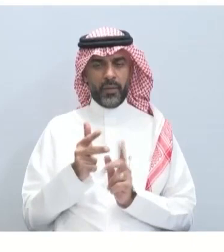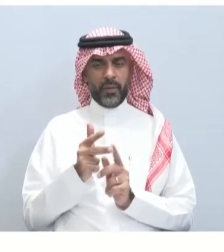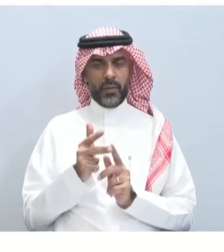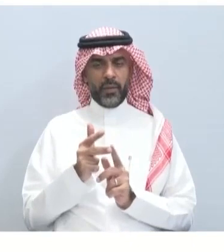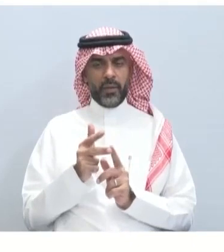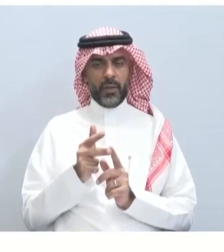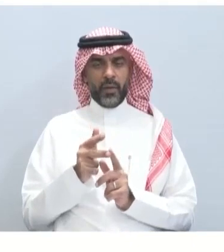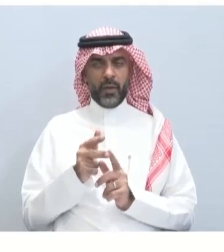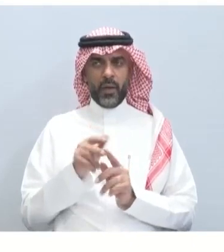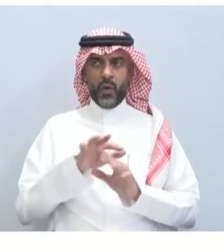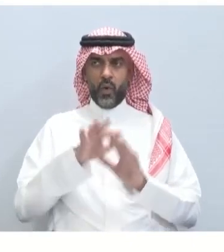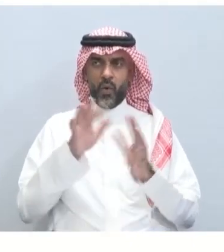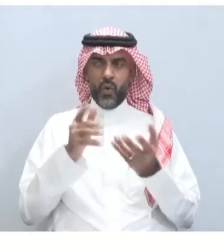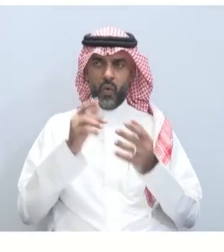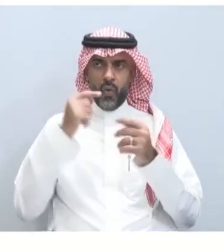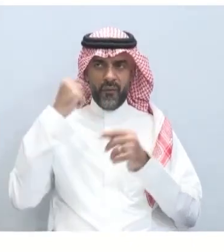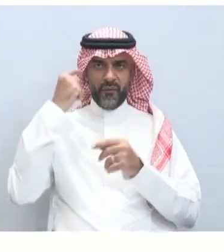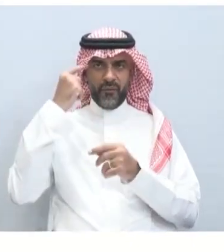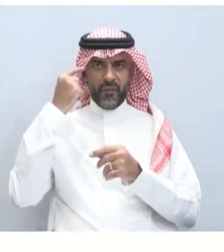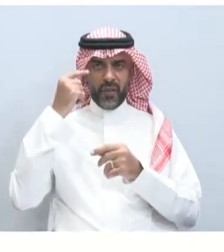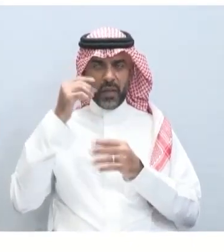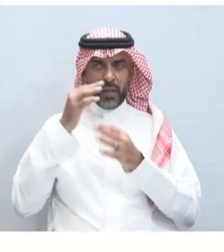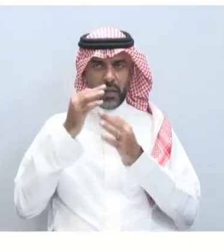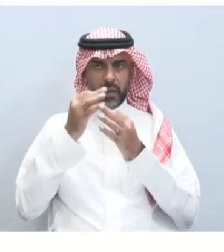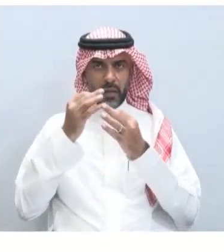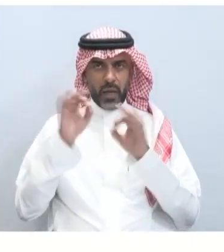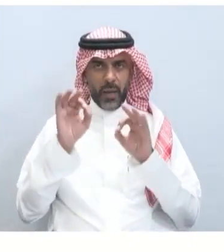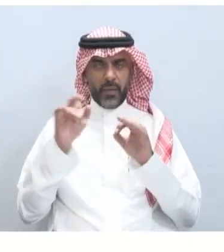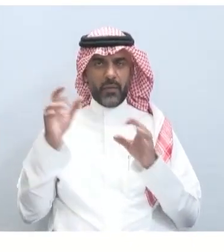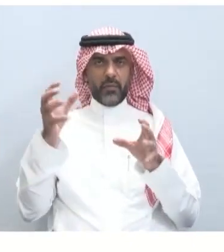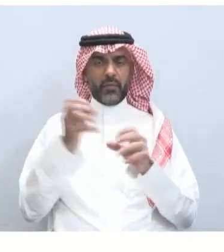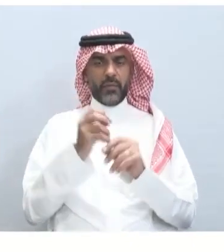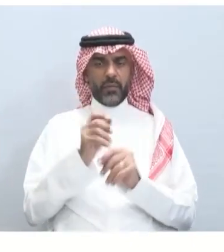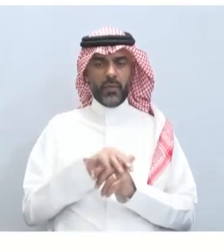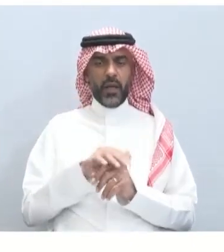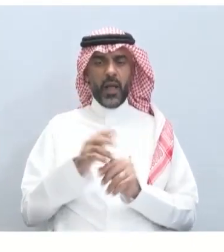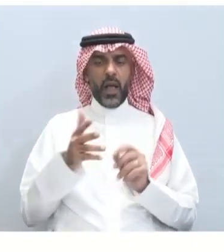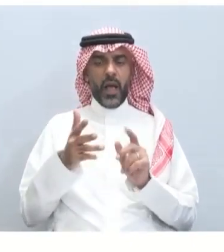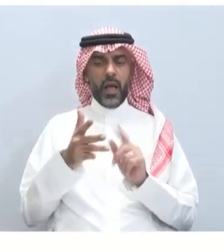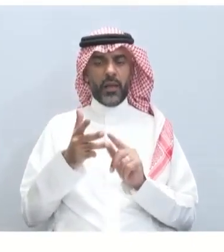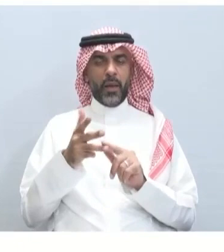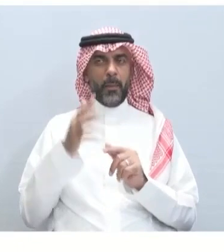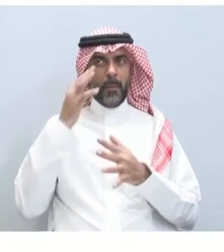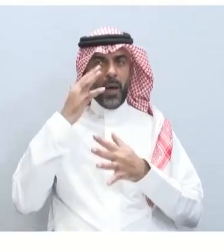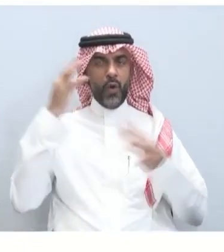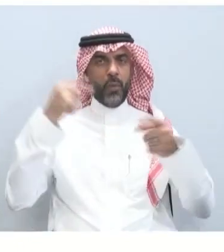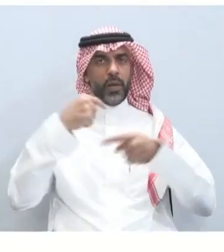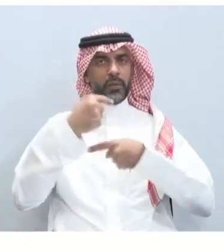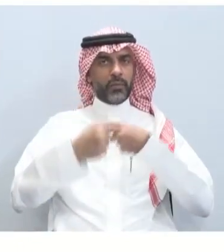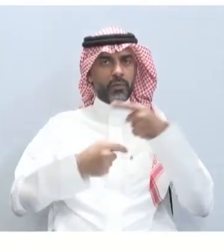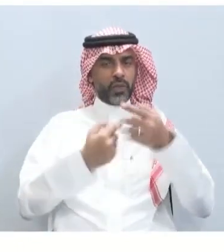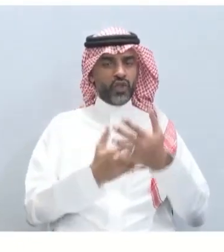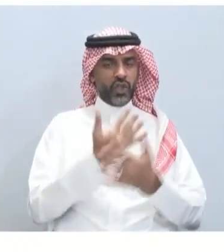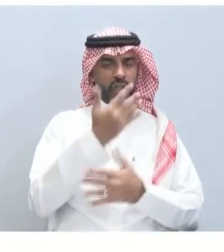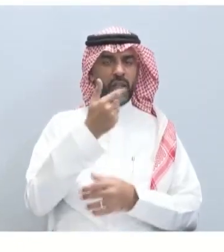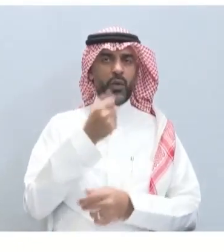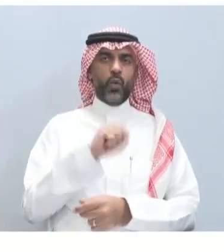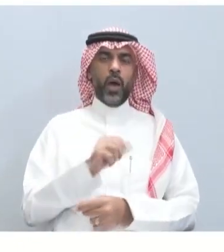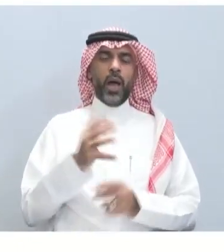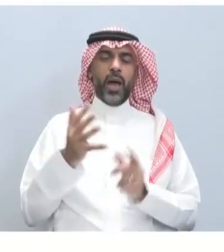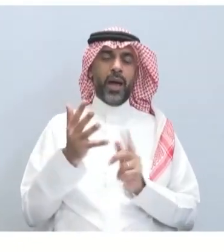بتغطيه الانتاج الفكري وايضا تمتاز بحداثه المعلومات وتوفير المعلومات